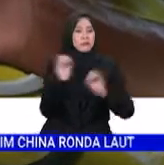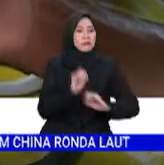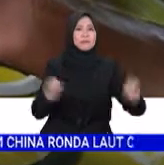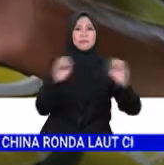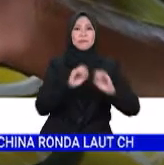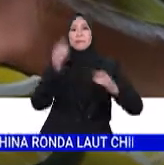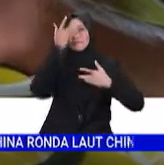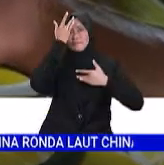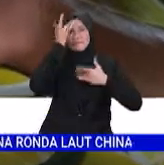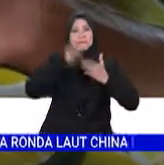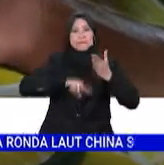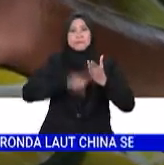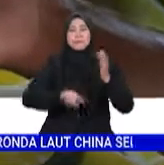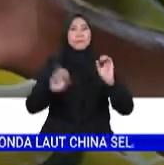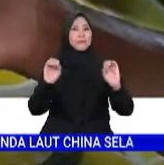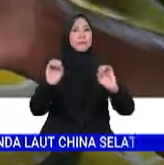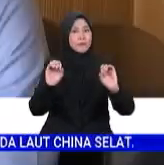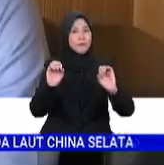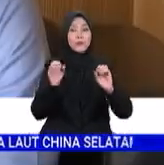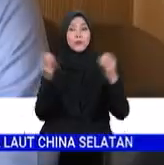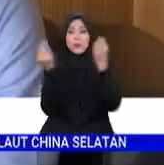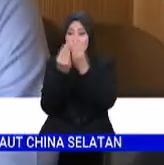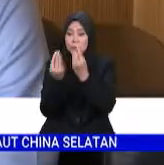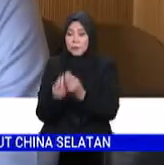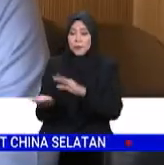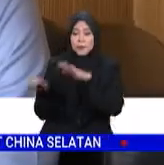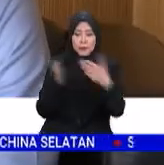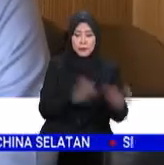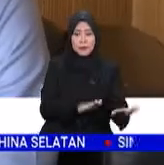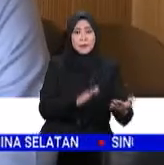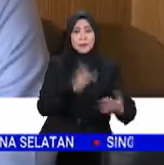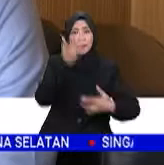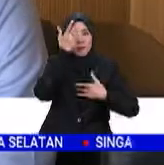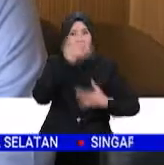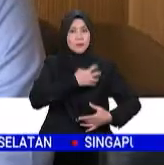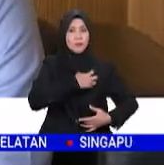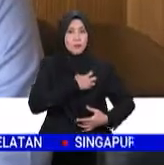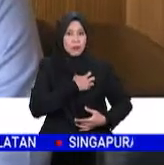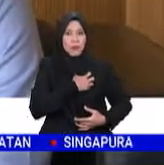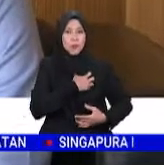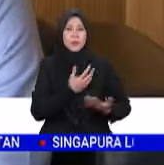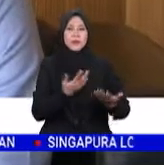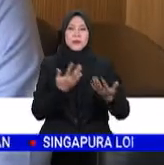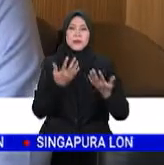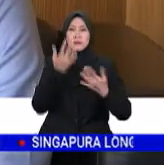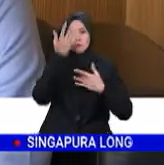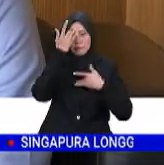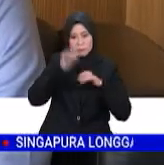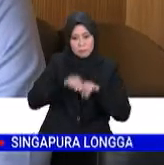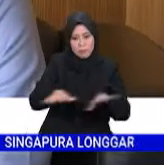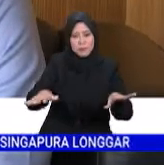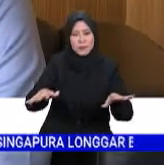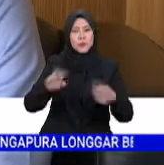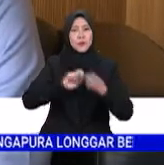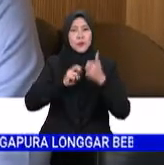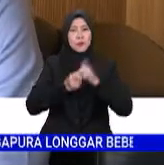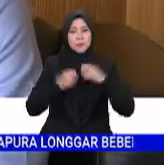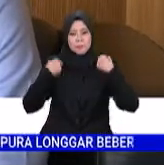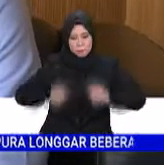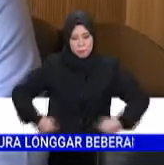menghidap diabetes. Kadar kematian akibat penyakit jantung, jangkitan, masalah